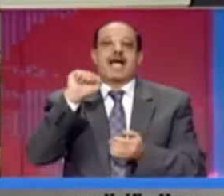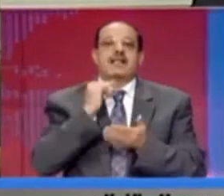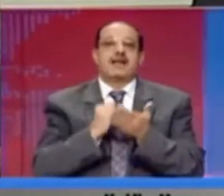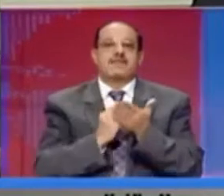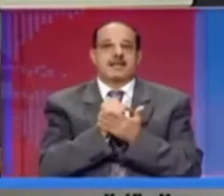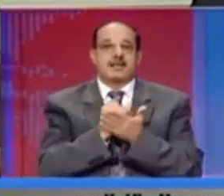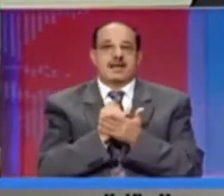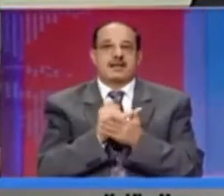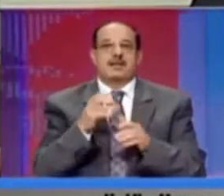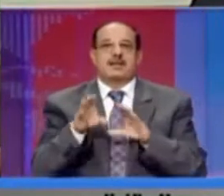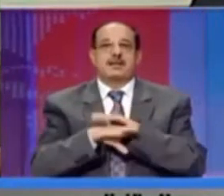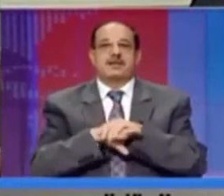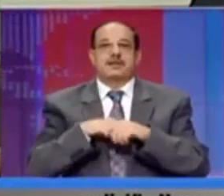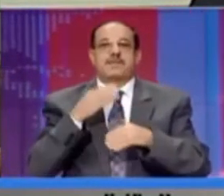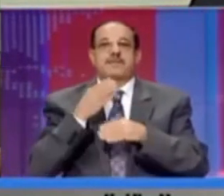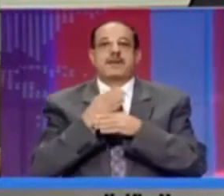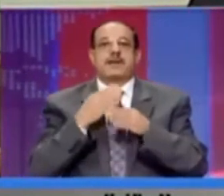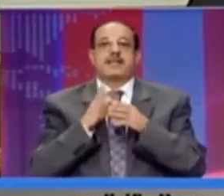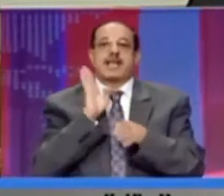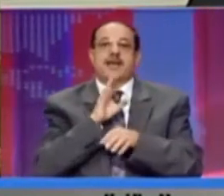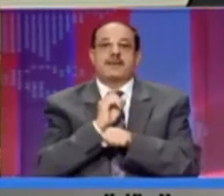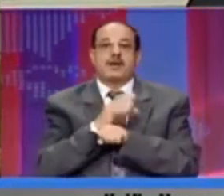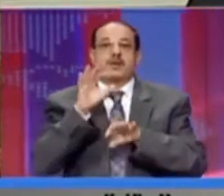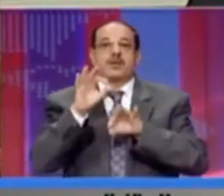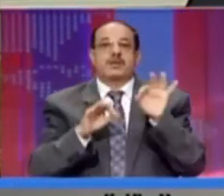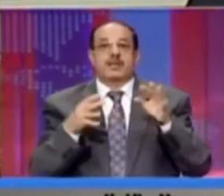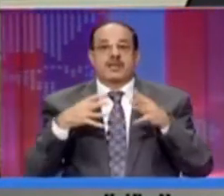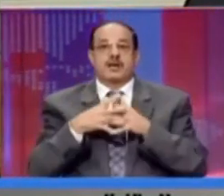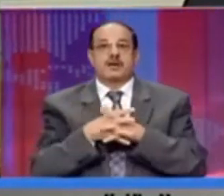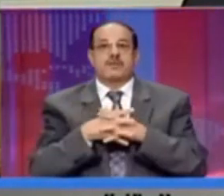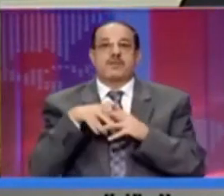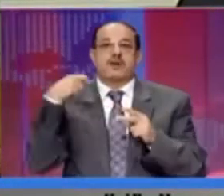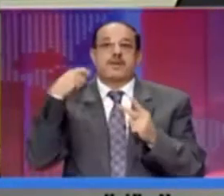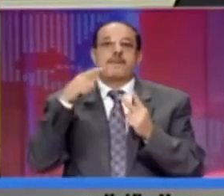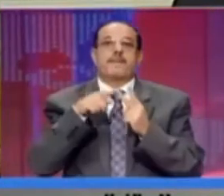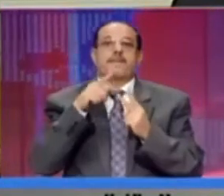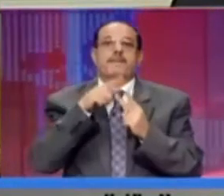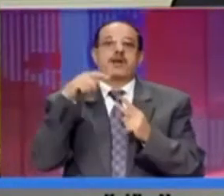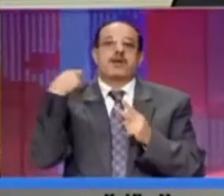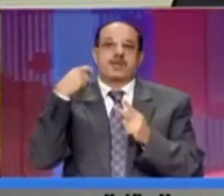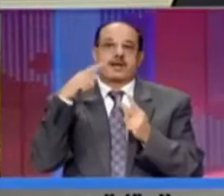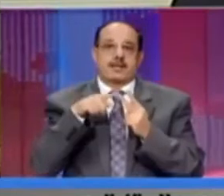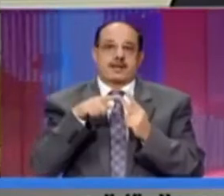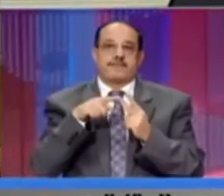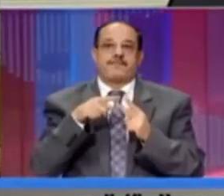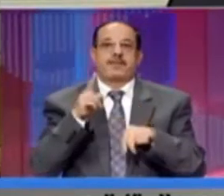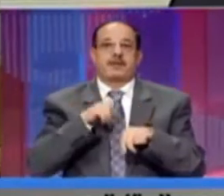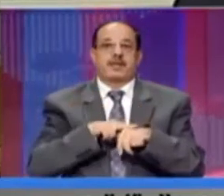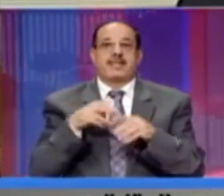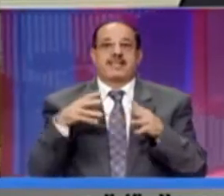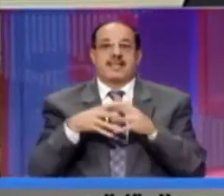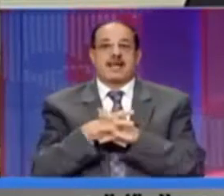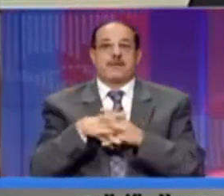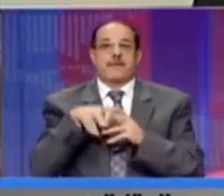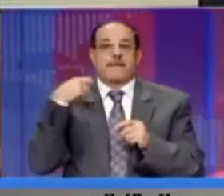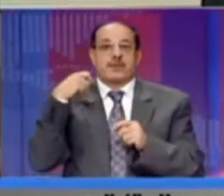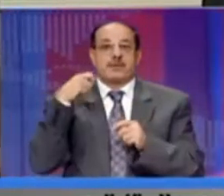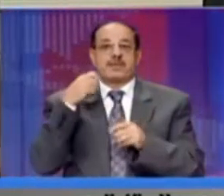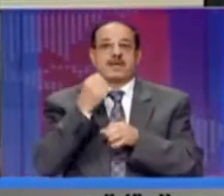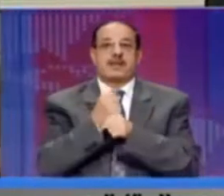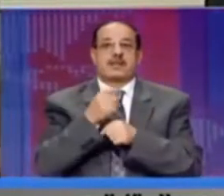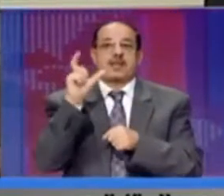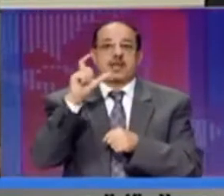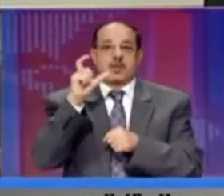التعليمية في تنفيذ إنشاء مبانٍ تعليمية بالتنسيق والتعاون بين الوزارتين. يأتي ذلك في إطار